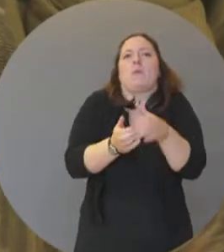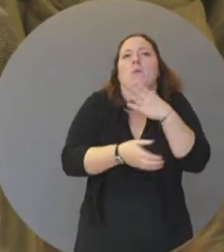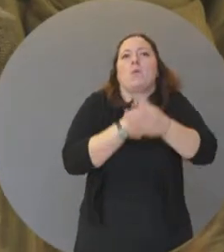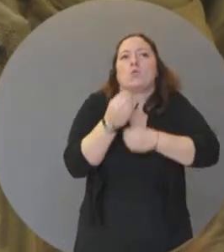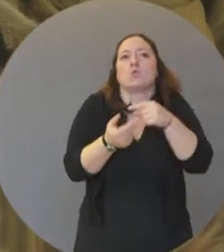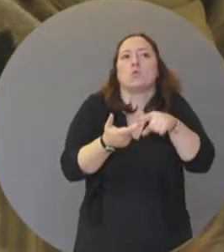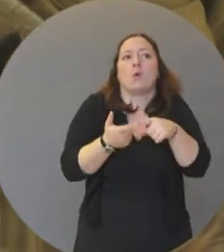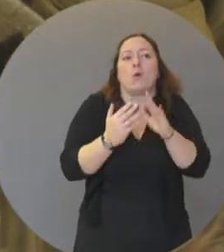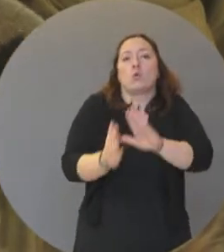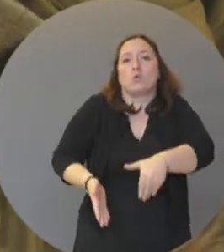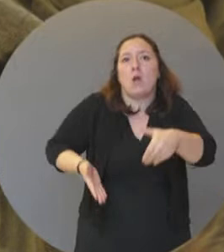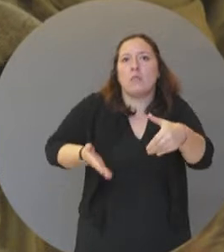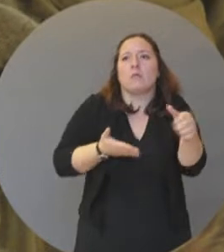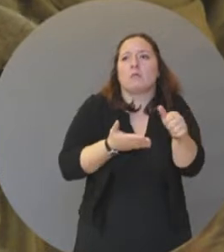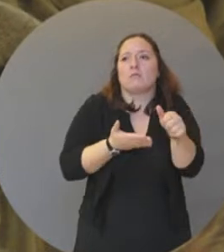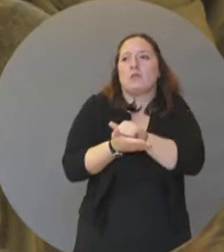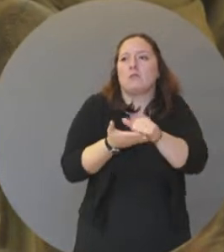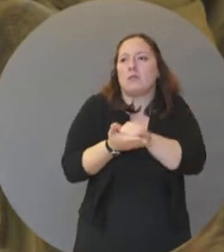etc